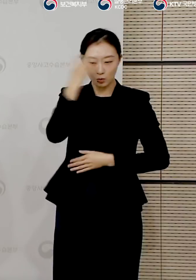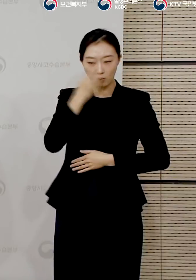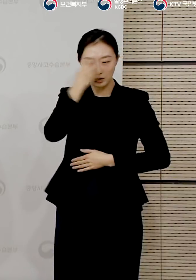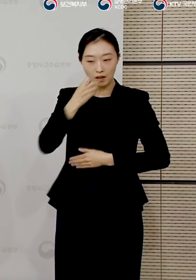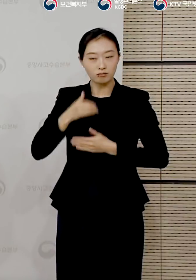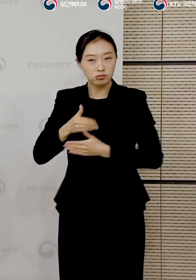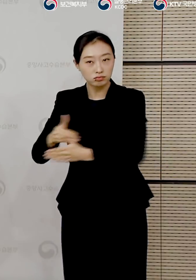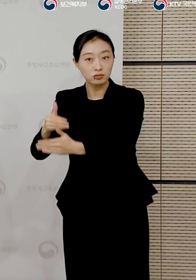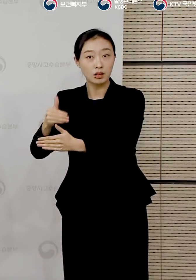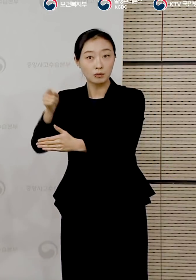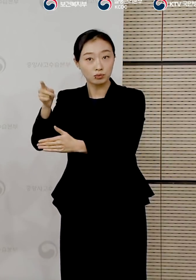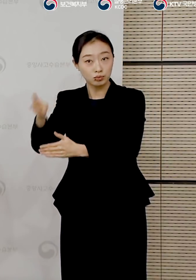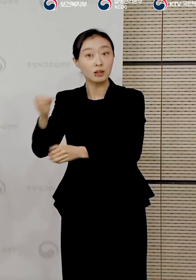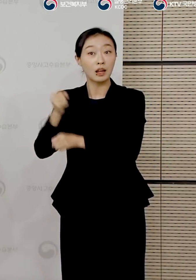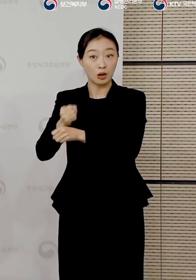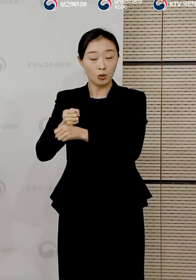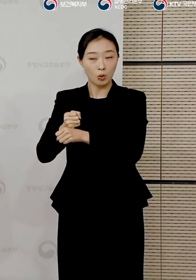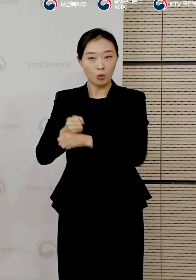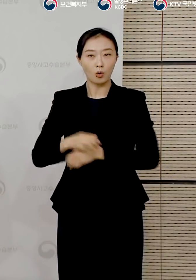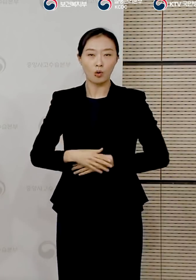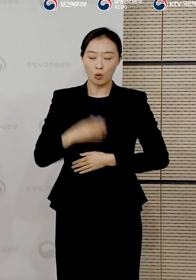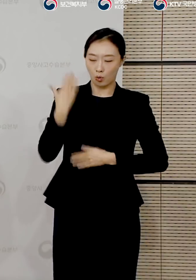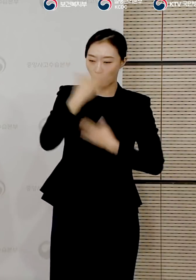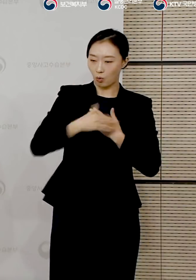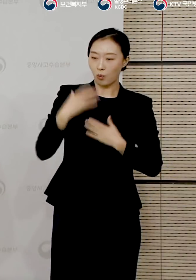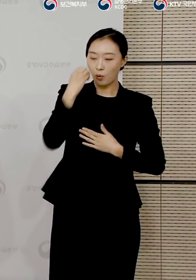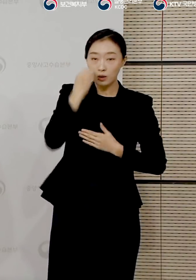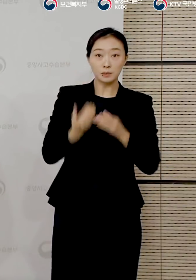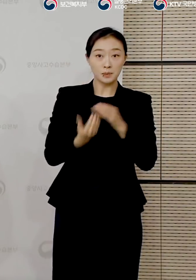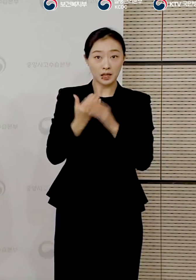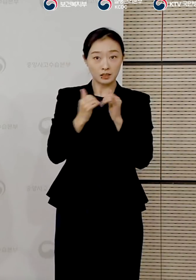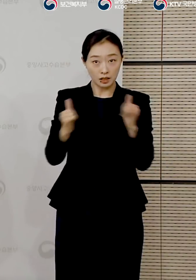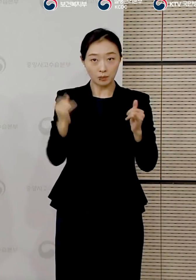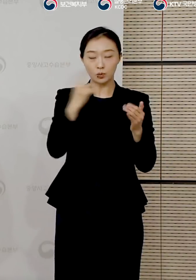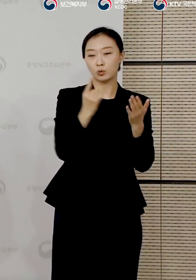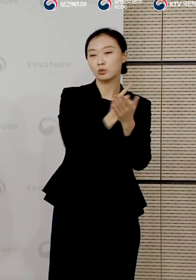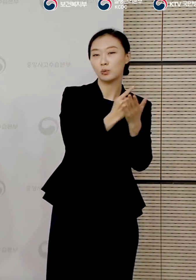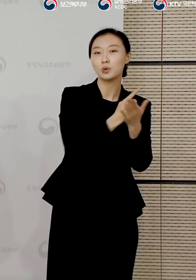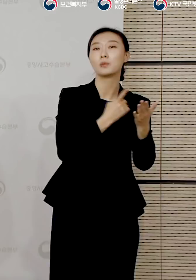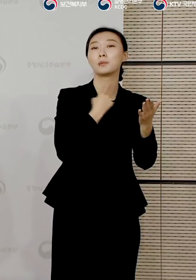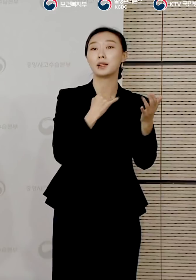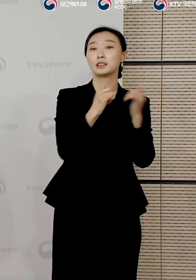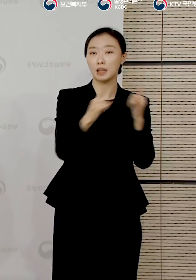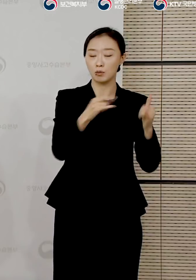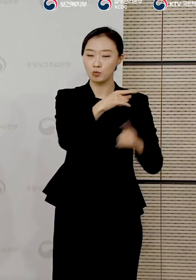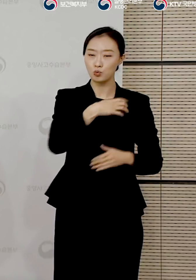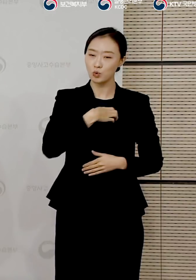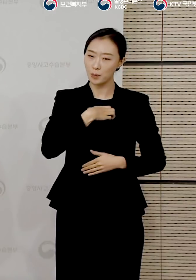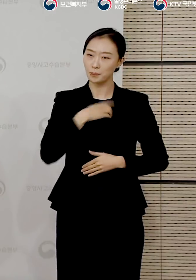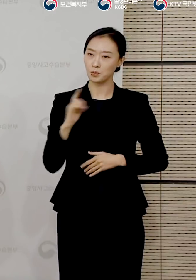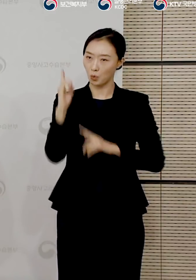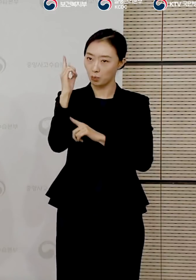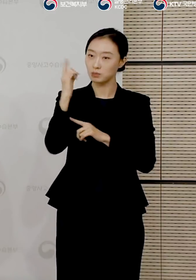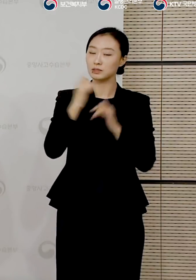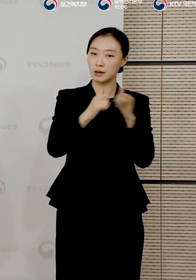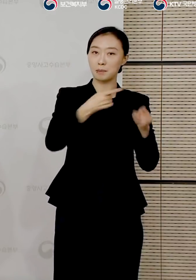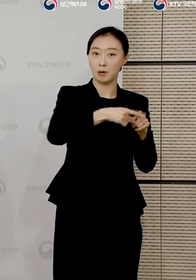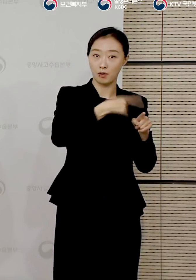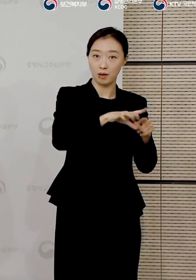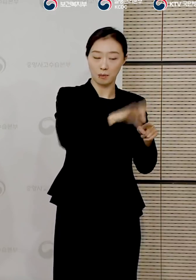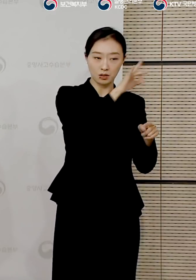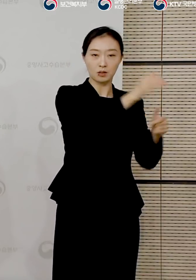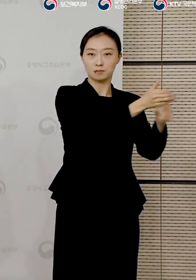것으로 우선 유증상자와 접촉자 등 위험이 높은 경우부터 진단검사를 먼저